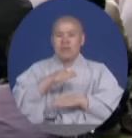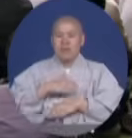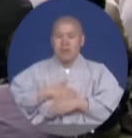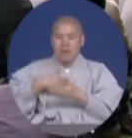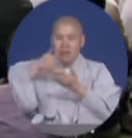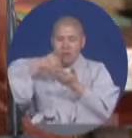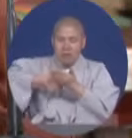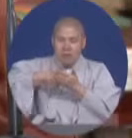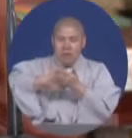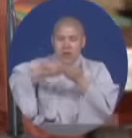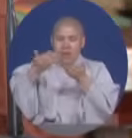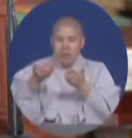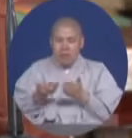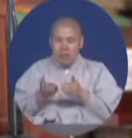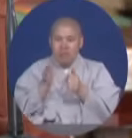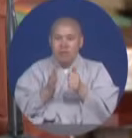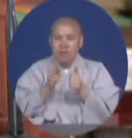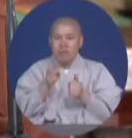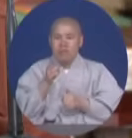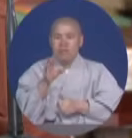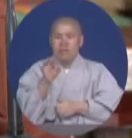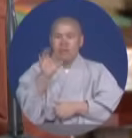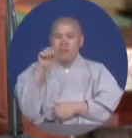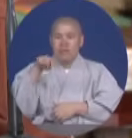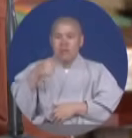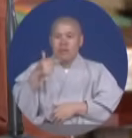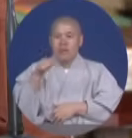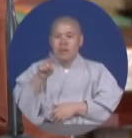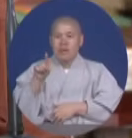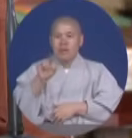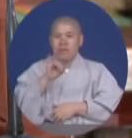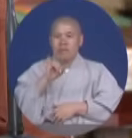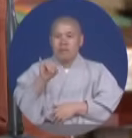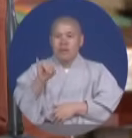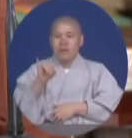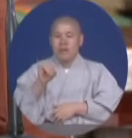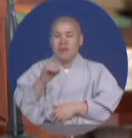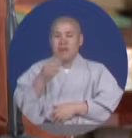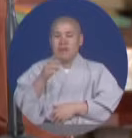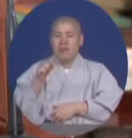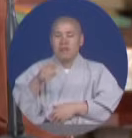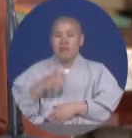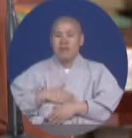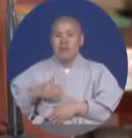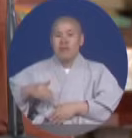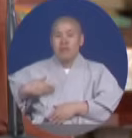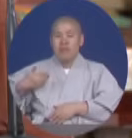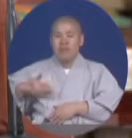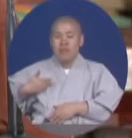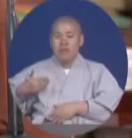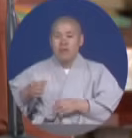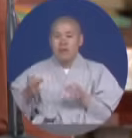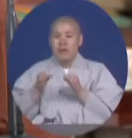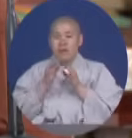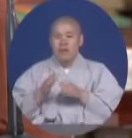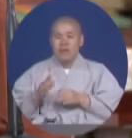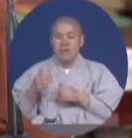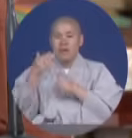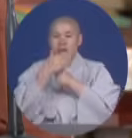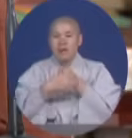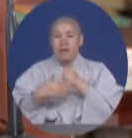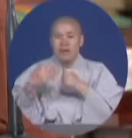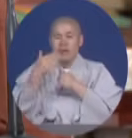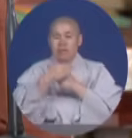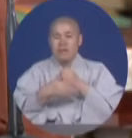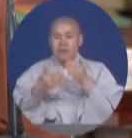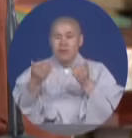받으시고 명운가피라는 것은 나도 모르는 사이에 가피를 입는 걸 명운가피라고 그럽니다. 명운이요,